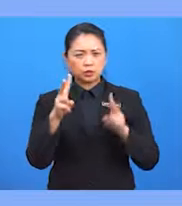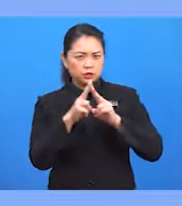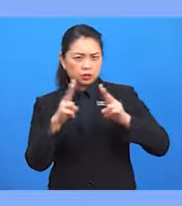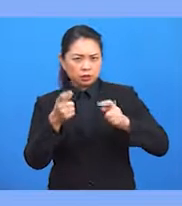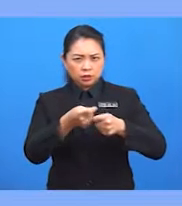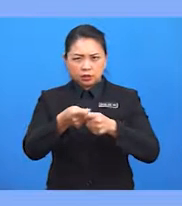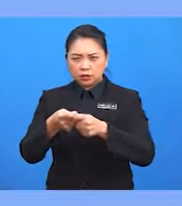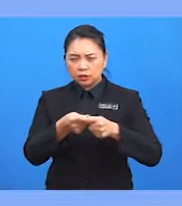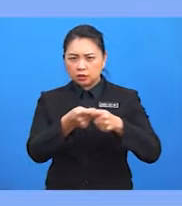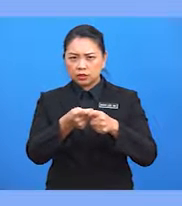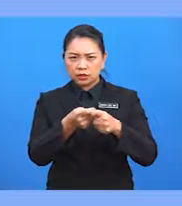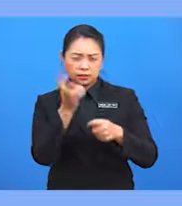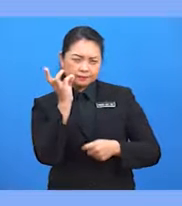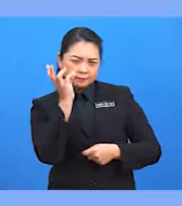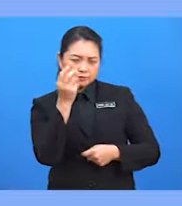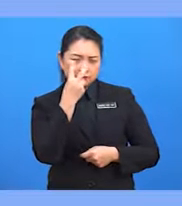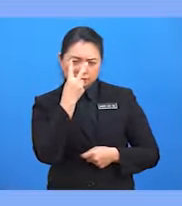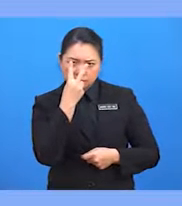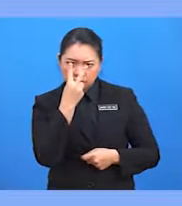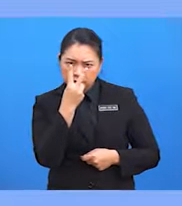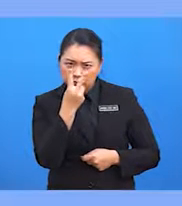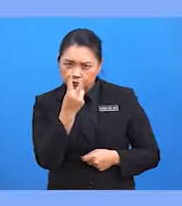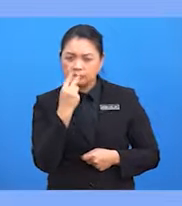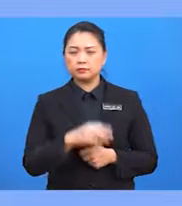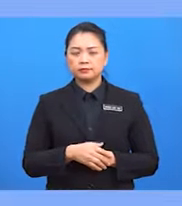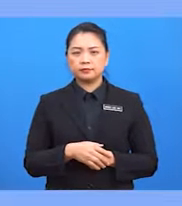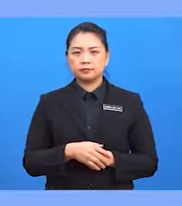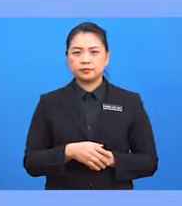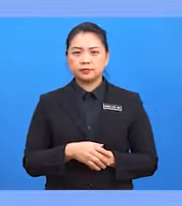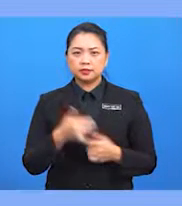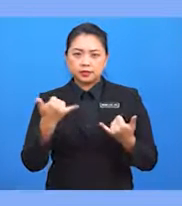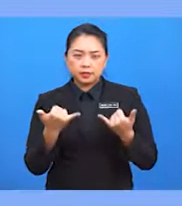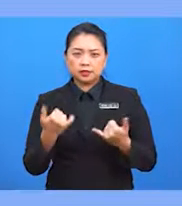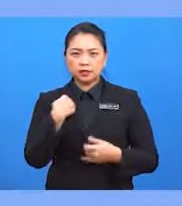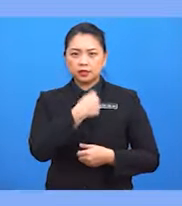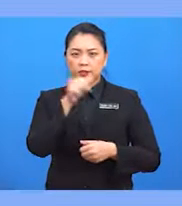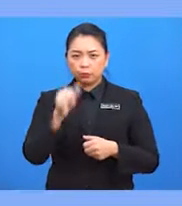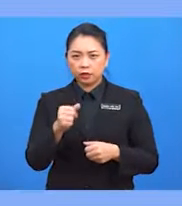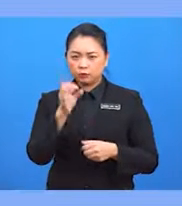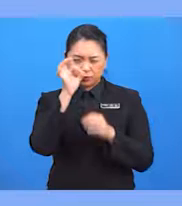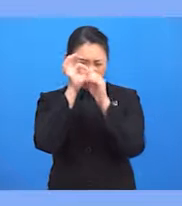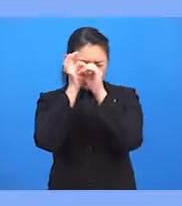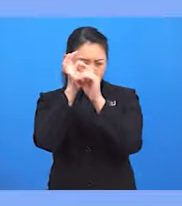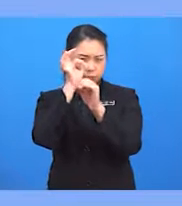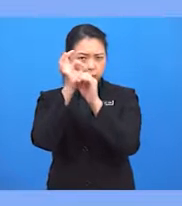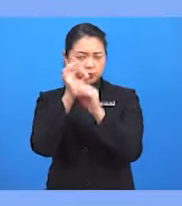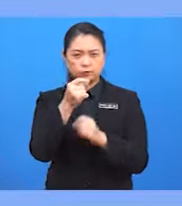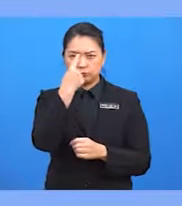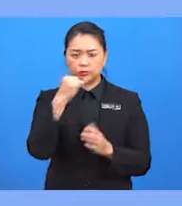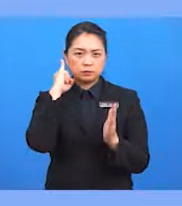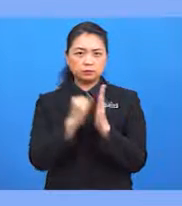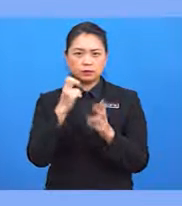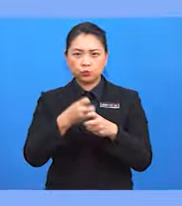dan tajam penglihatan mereka, ya. Yelah, kita sekarang boleh zoom sebesar-besarnya untuk imej yang sukar.